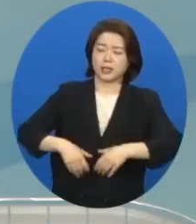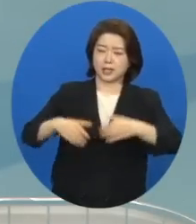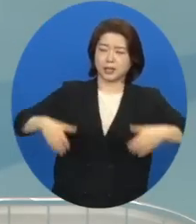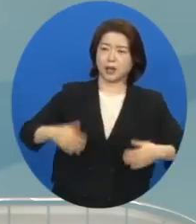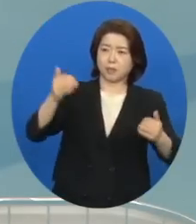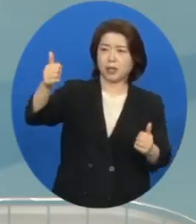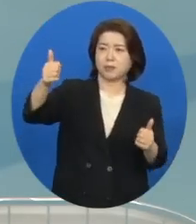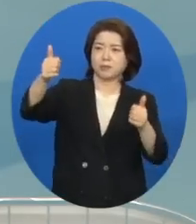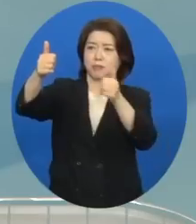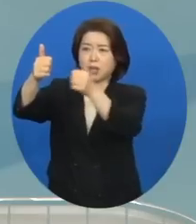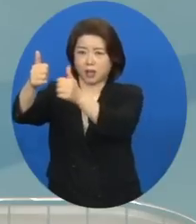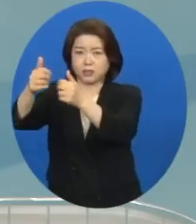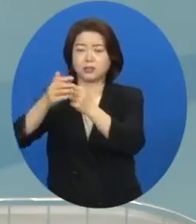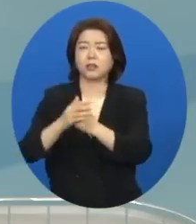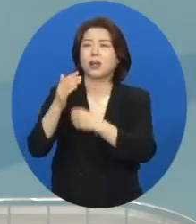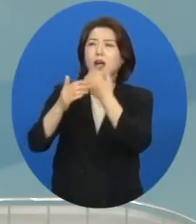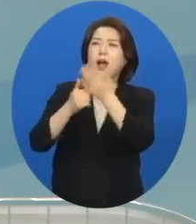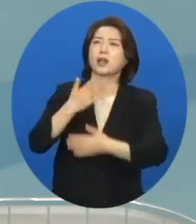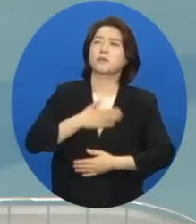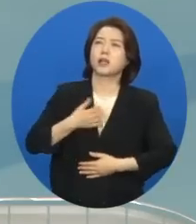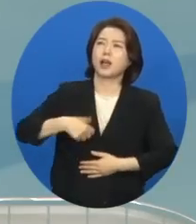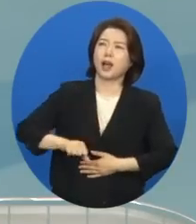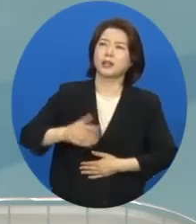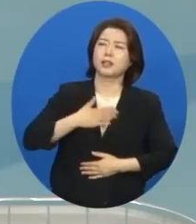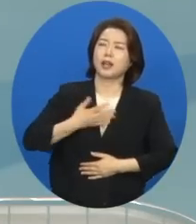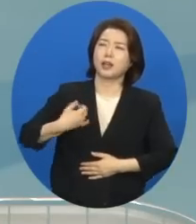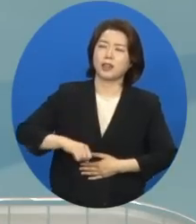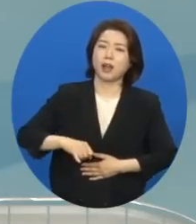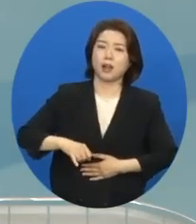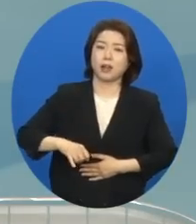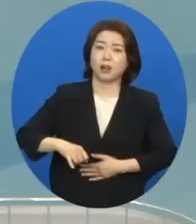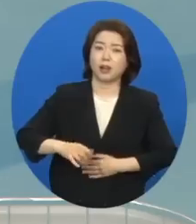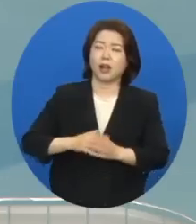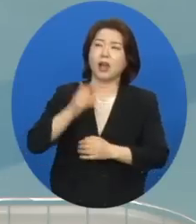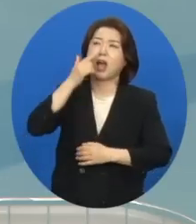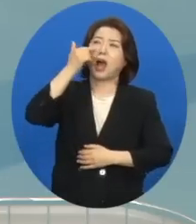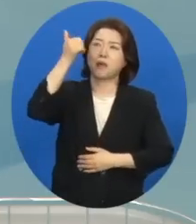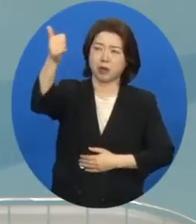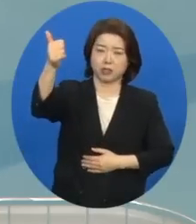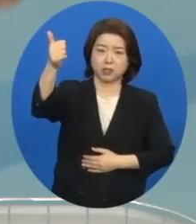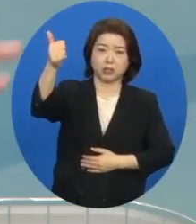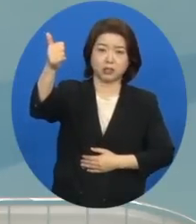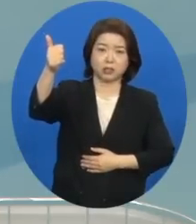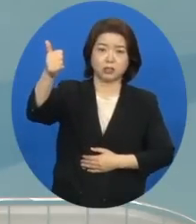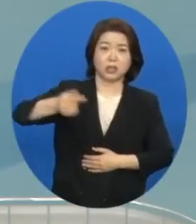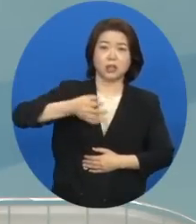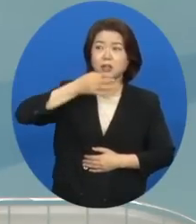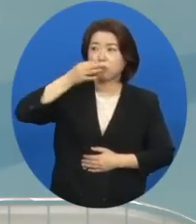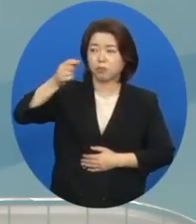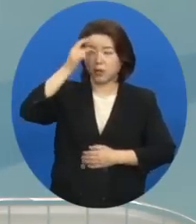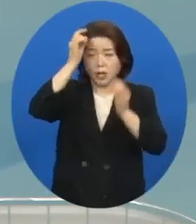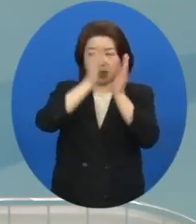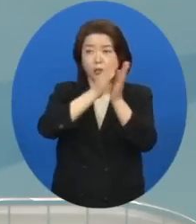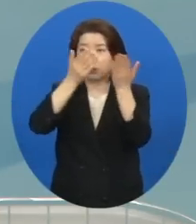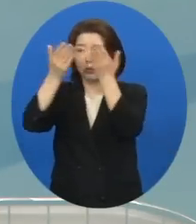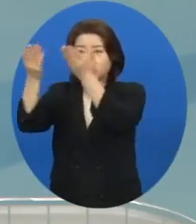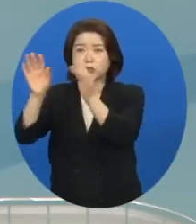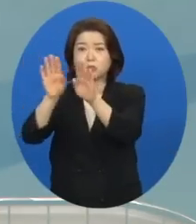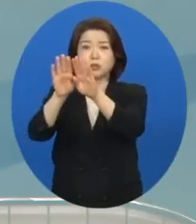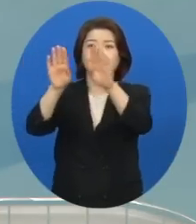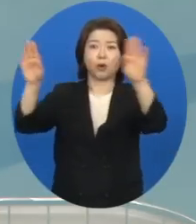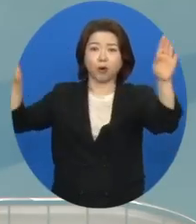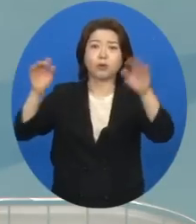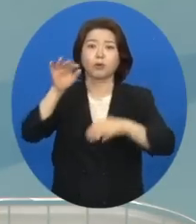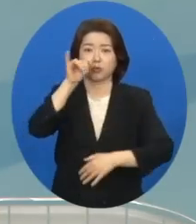나가서 하나님 제가 아들입니다, 제가 딸입니다, 아버지, 이렇게 기도할 수 있는 문을 열어주신